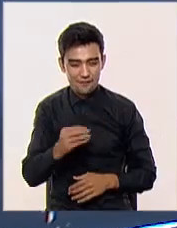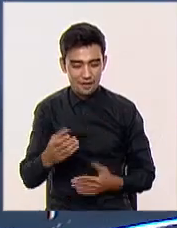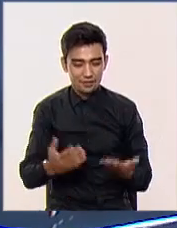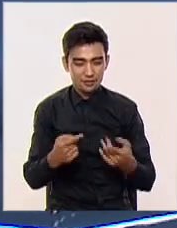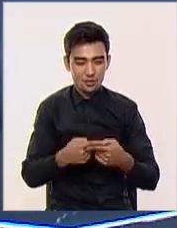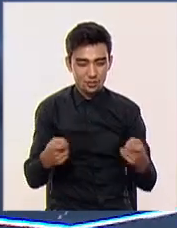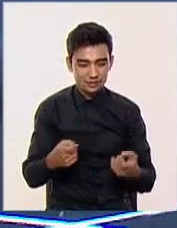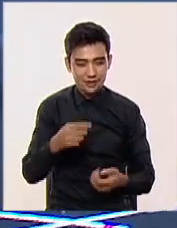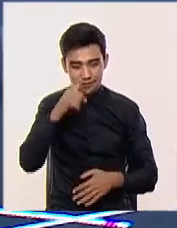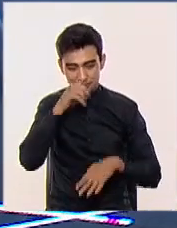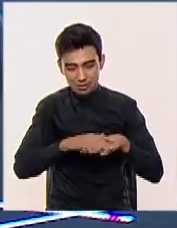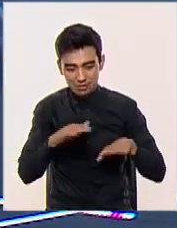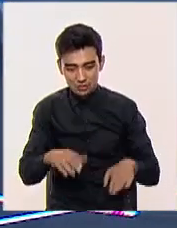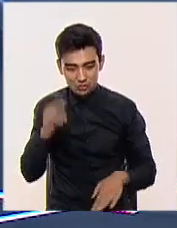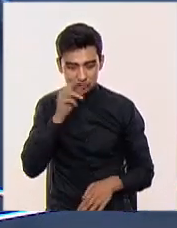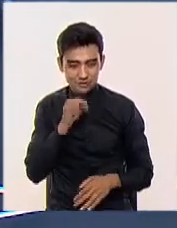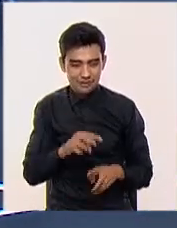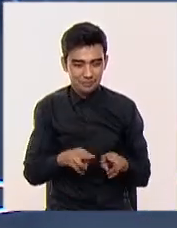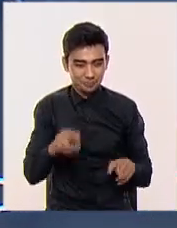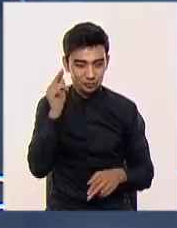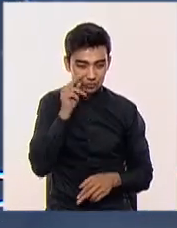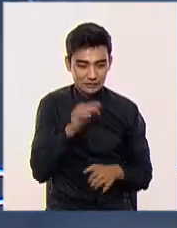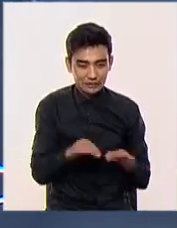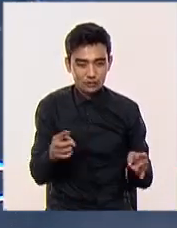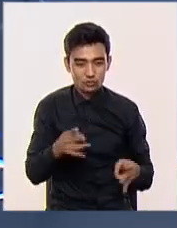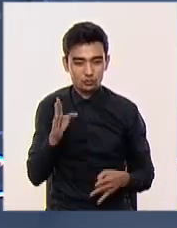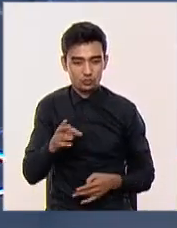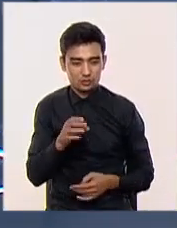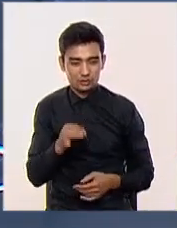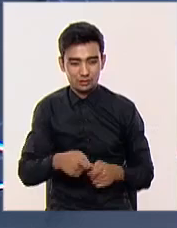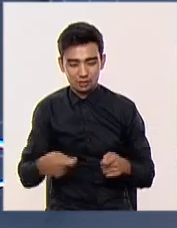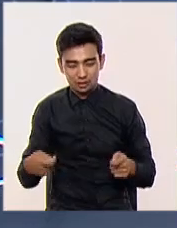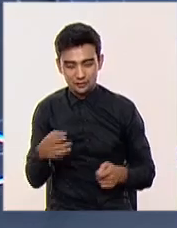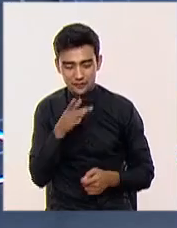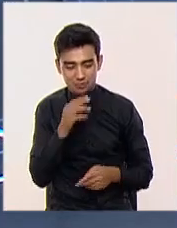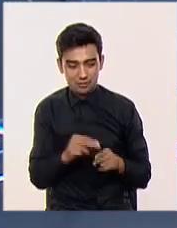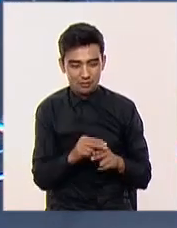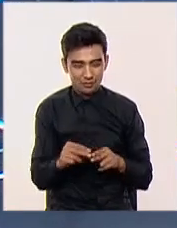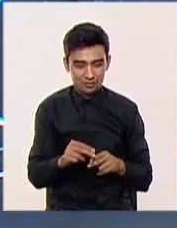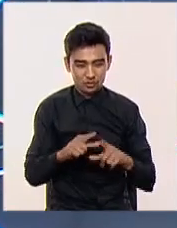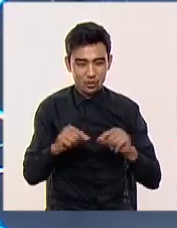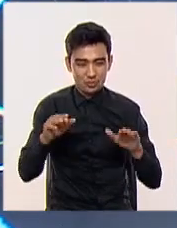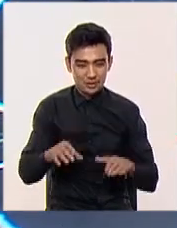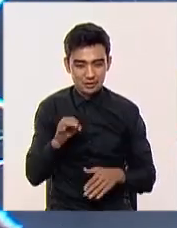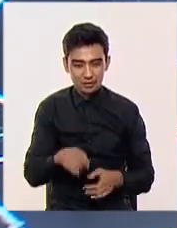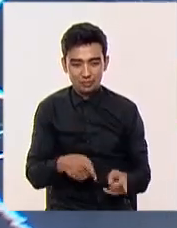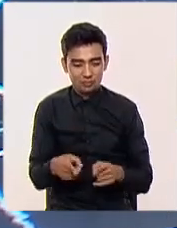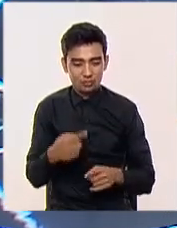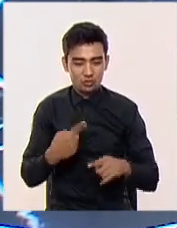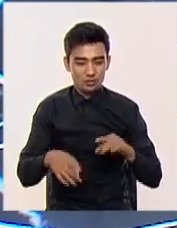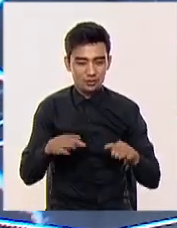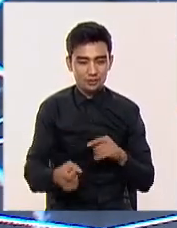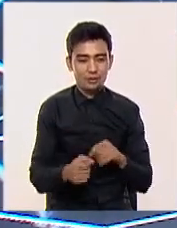гостиницах и акиматах. Получать знания в таких условиях дети вынуждены из-за затянувшегося ремонта в школах. Эти и другие нарушения